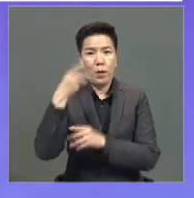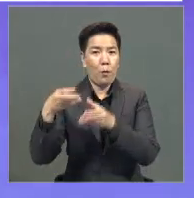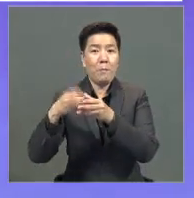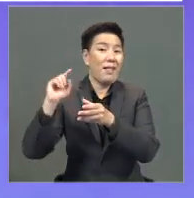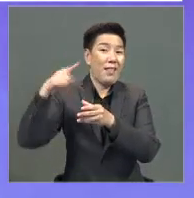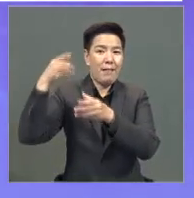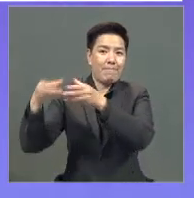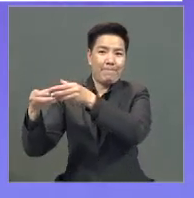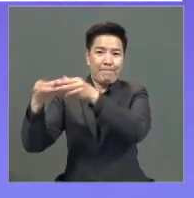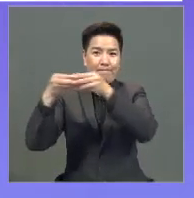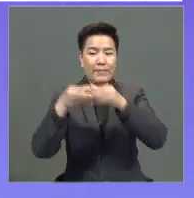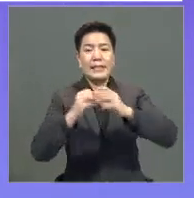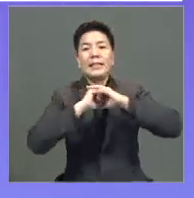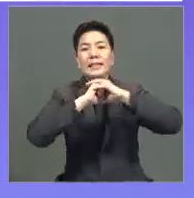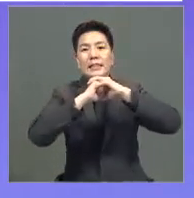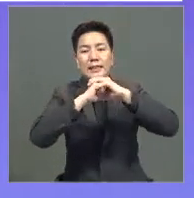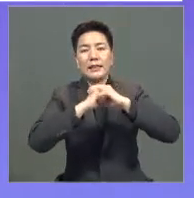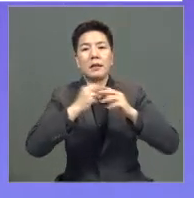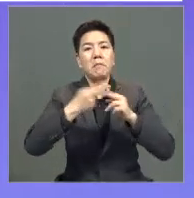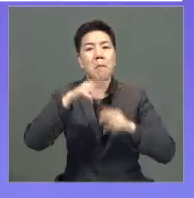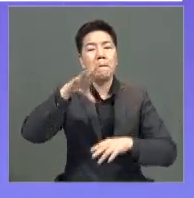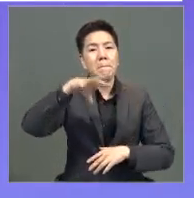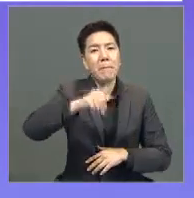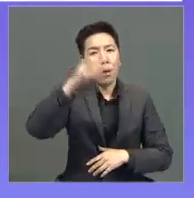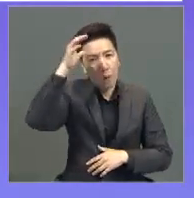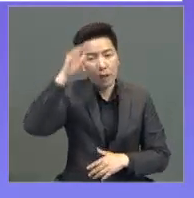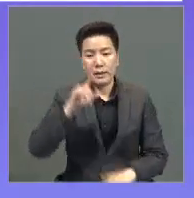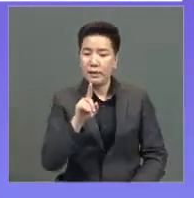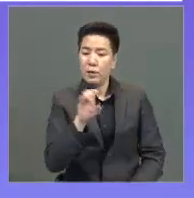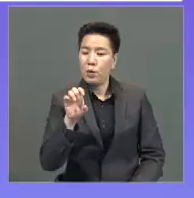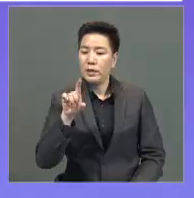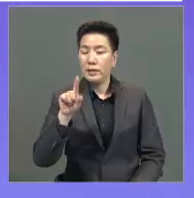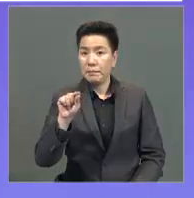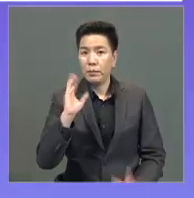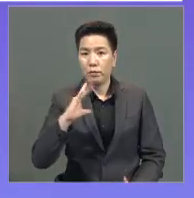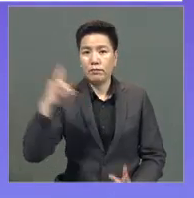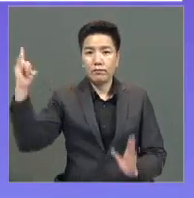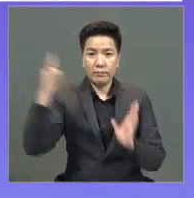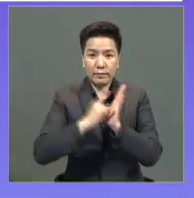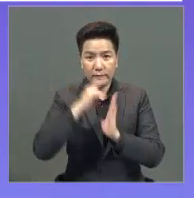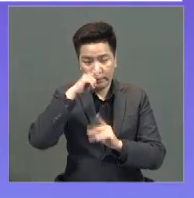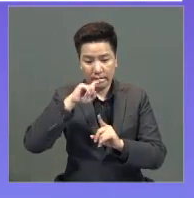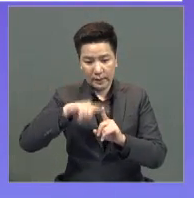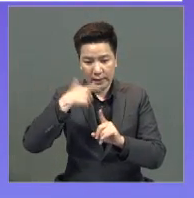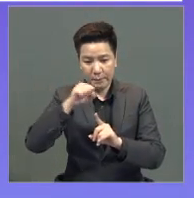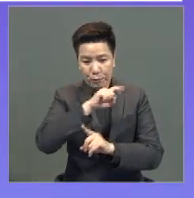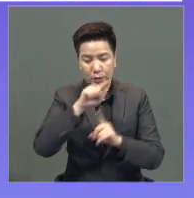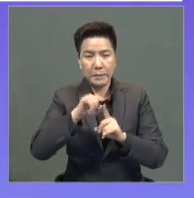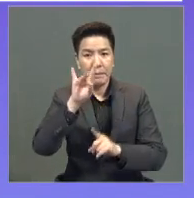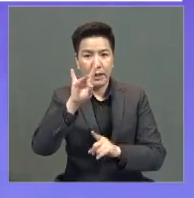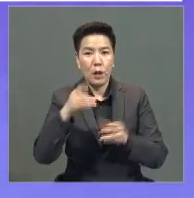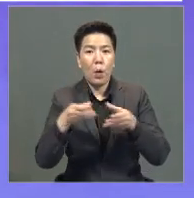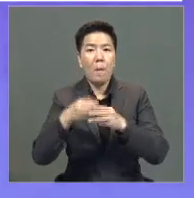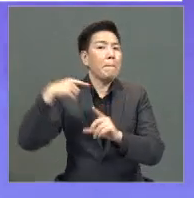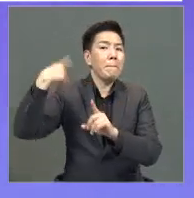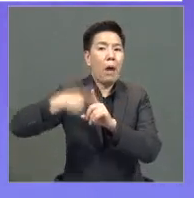ดแรกเนี่ยมาแล้วเป็นชาวจีนจากเมืองกวางโจว120คนค่ะกลุ่มนี้จะเข้ามาไทยวันที่8ตุลาคมนี้มาแบ